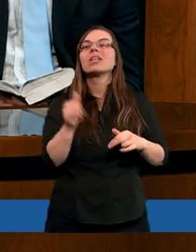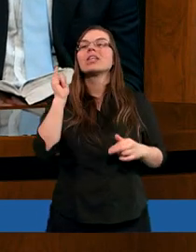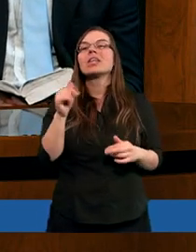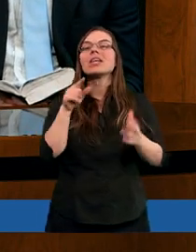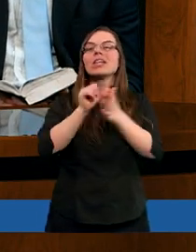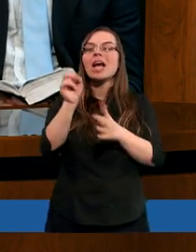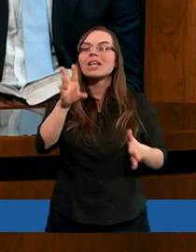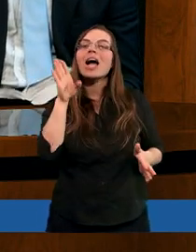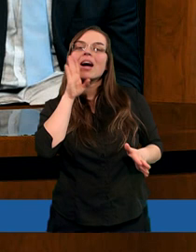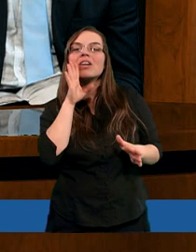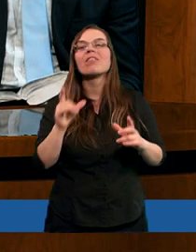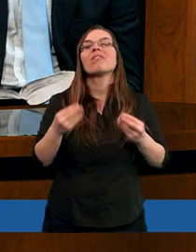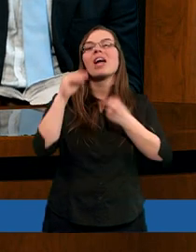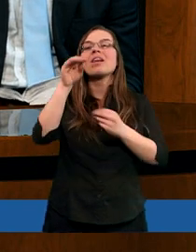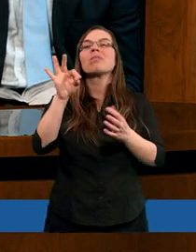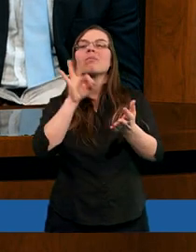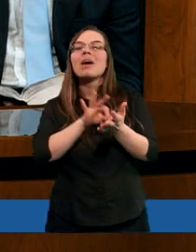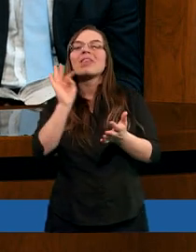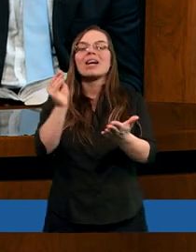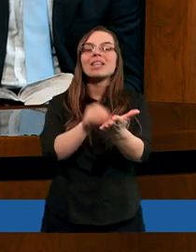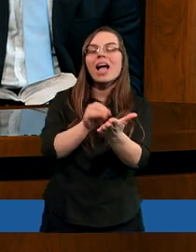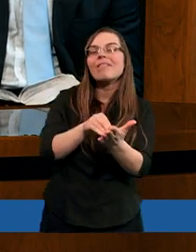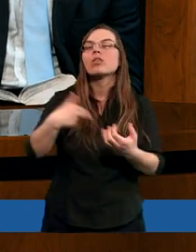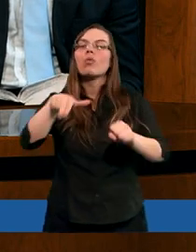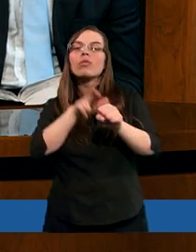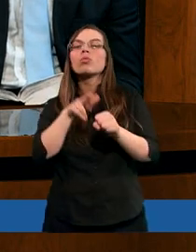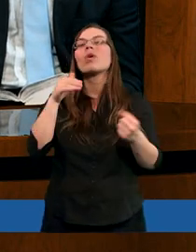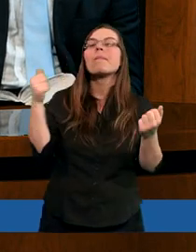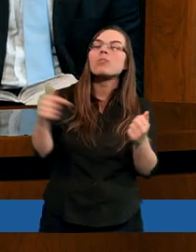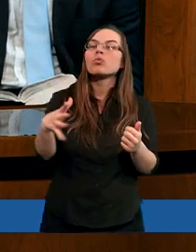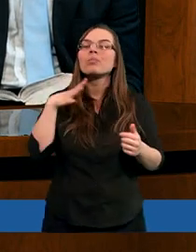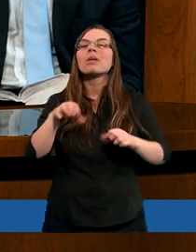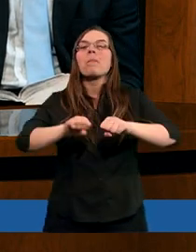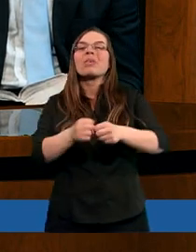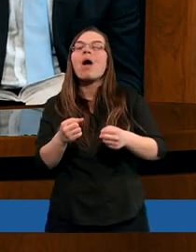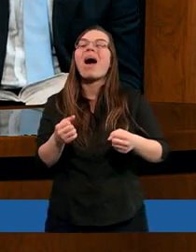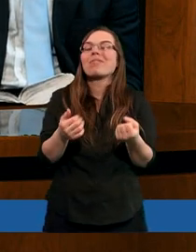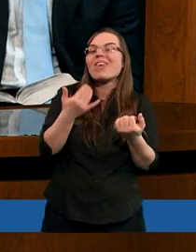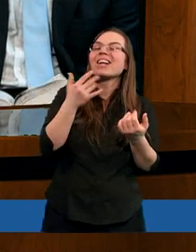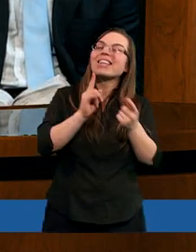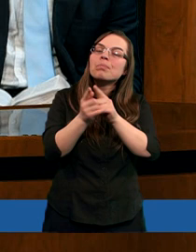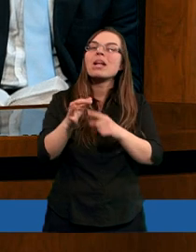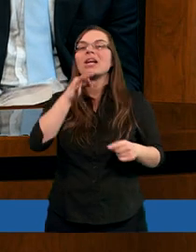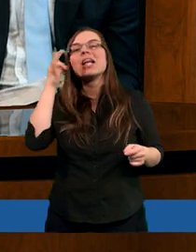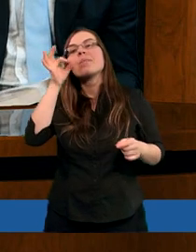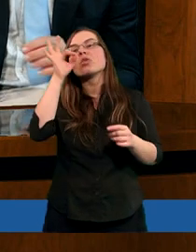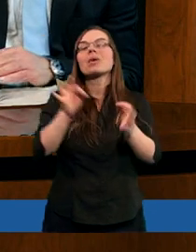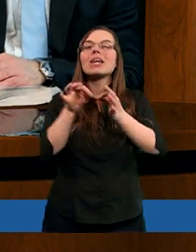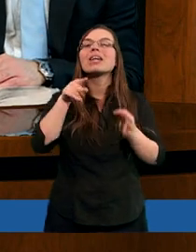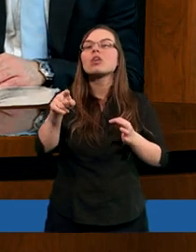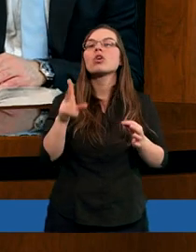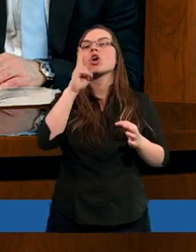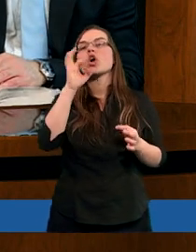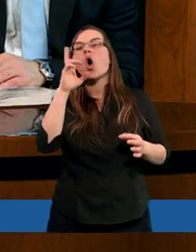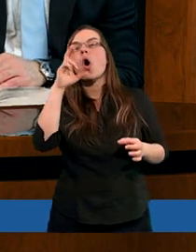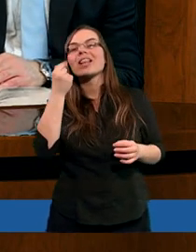Piotr także więźniem jeszcze swoich pewnych nawyków i które muszą być przełamywane powolutku przez Pana Boga. To jest ta historia z